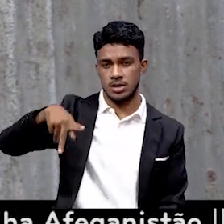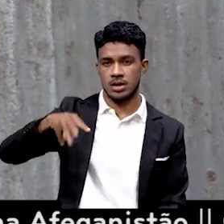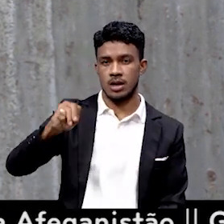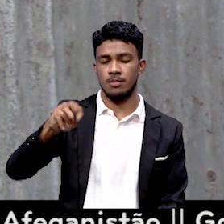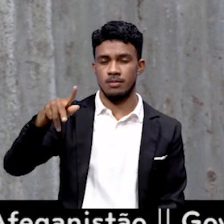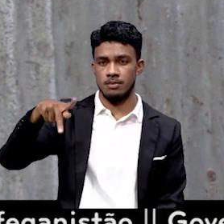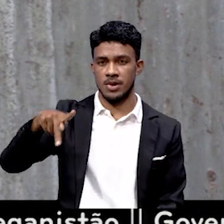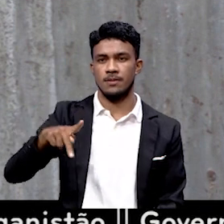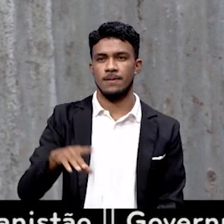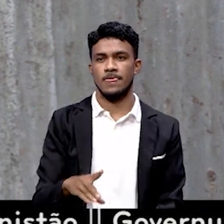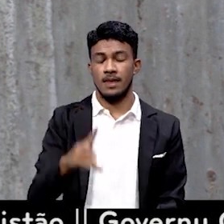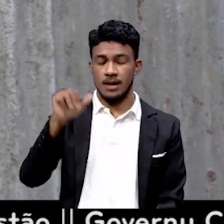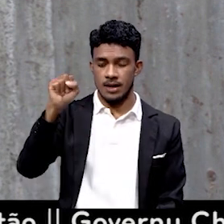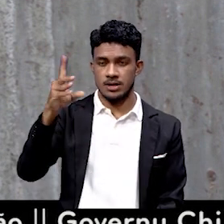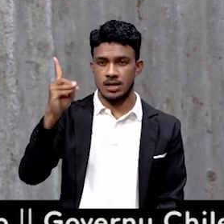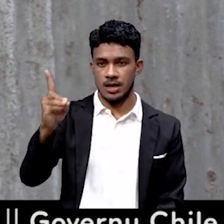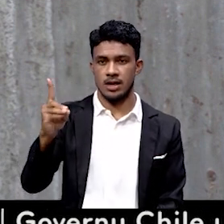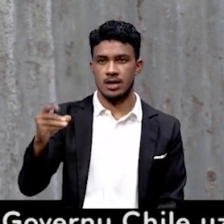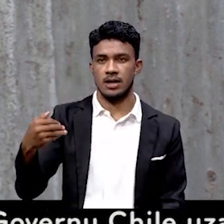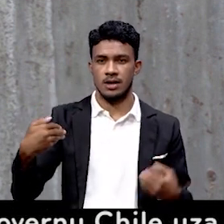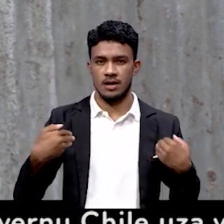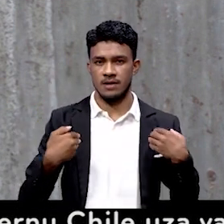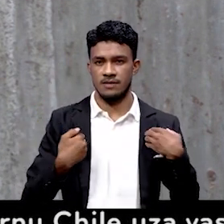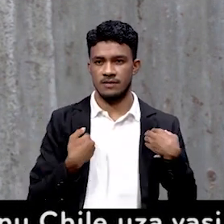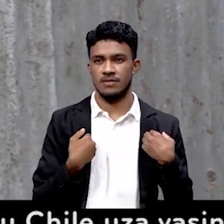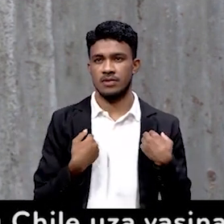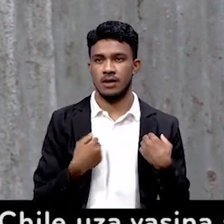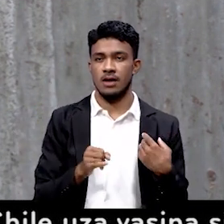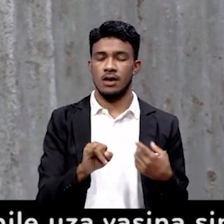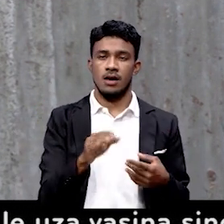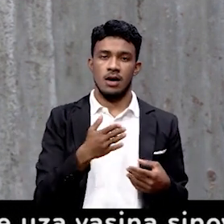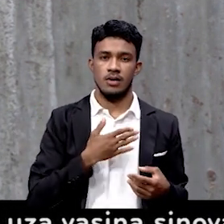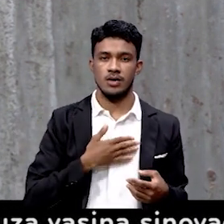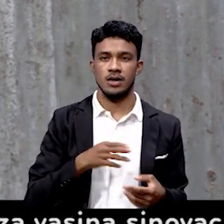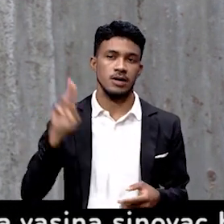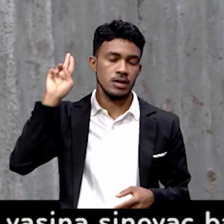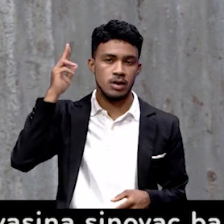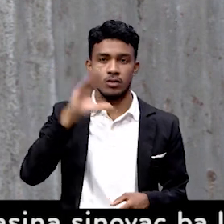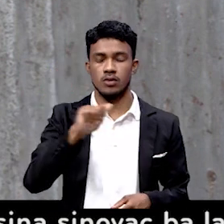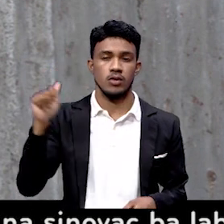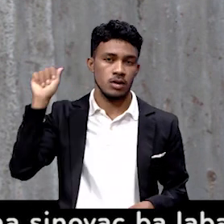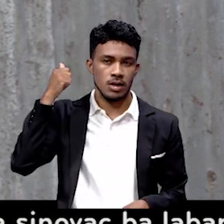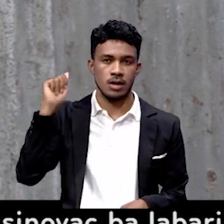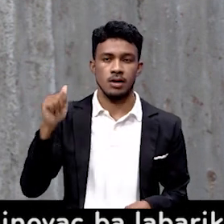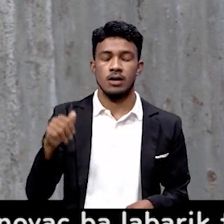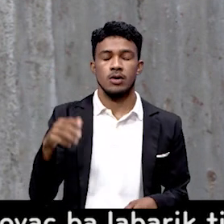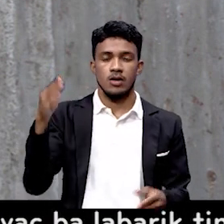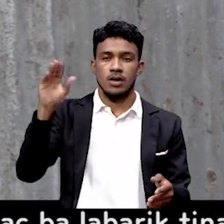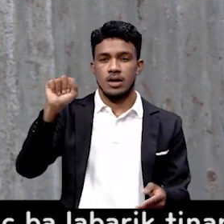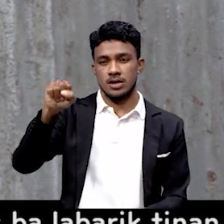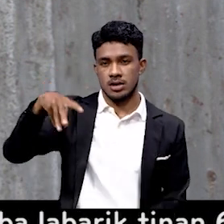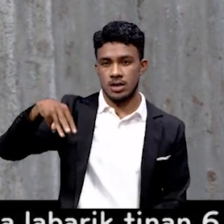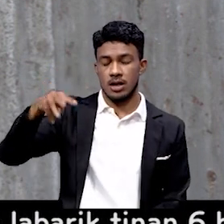SMP ala SD ni iha ni hau ni tiu hau ni tiu sir to SMP